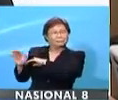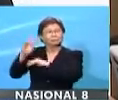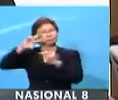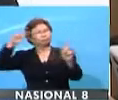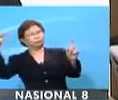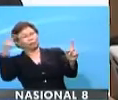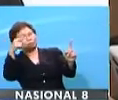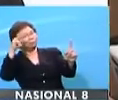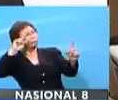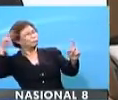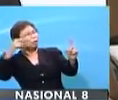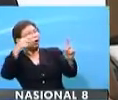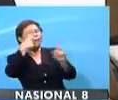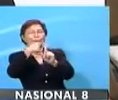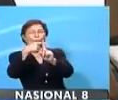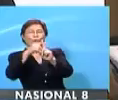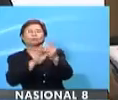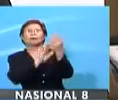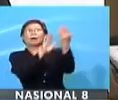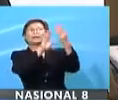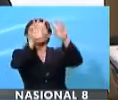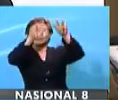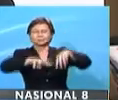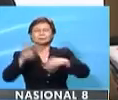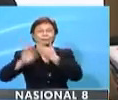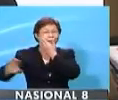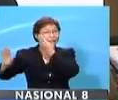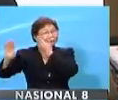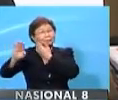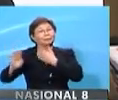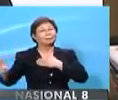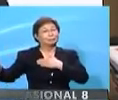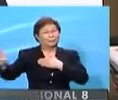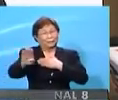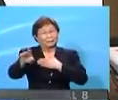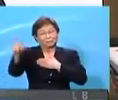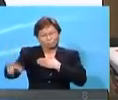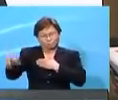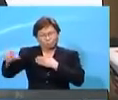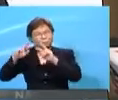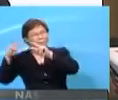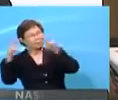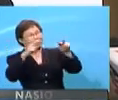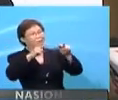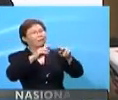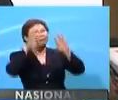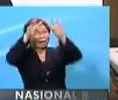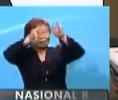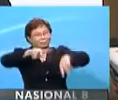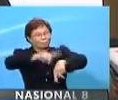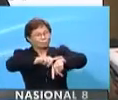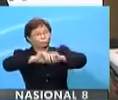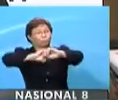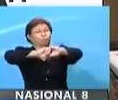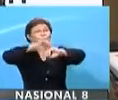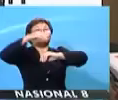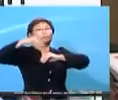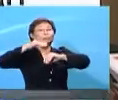persepsi yang positif dalam Malaysia dan juga ASEAN. Mereka melihat ASEAN punya masa depan yang cerah. Maka kita yakin